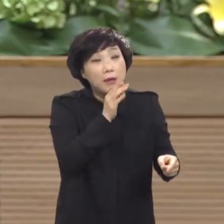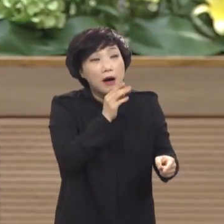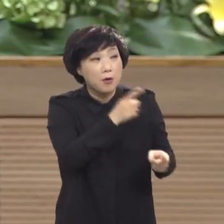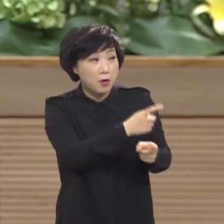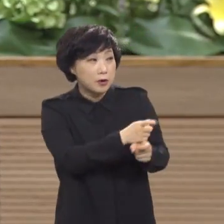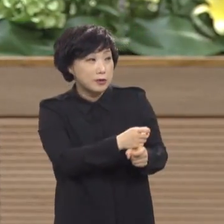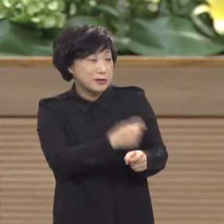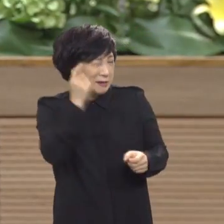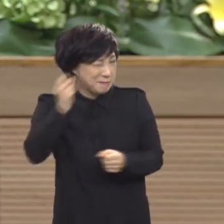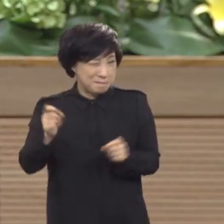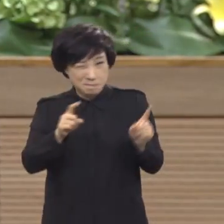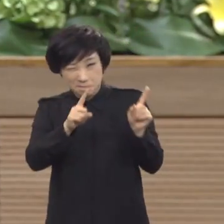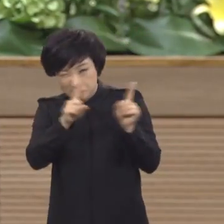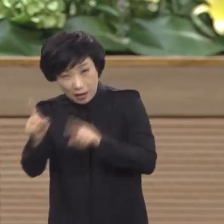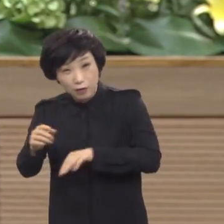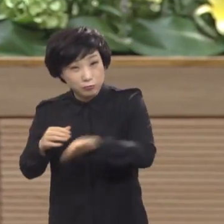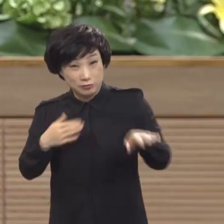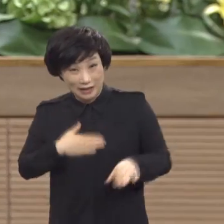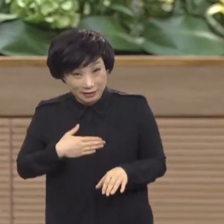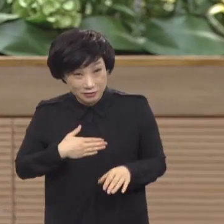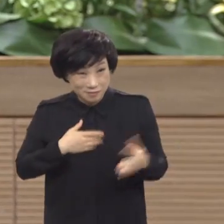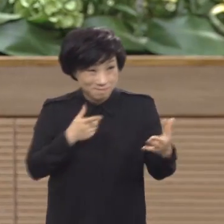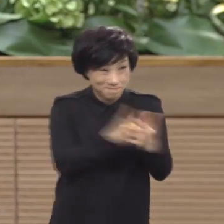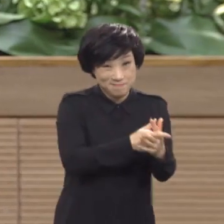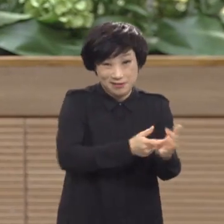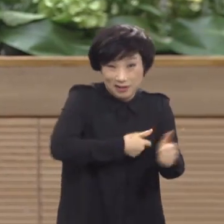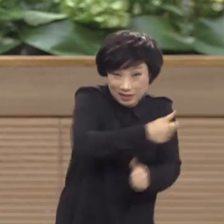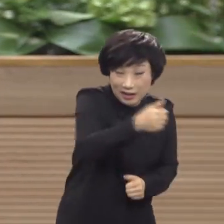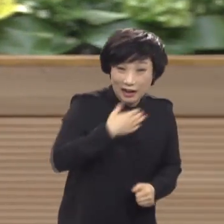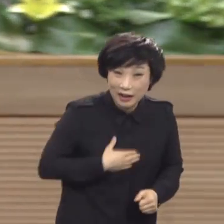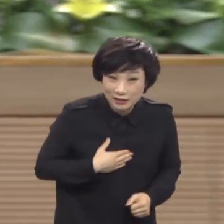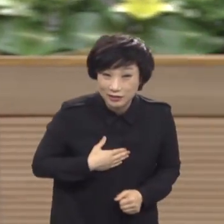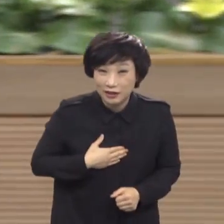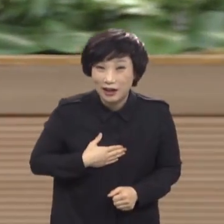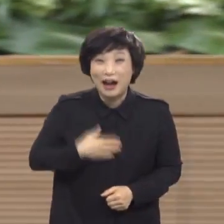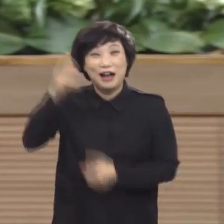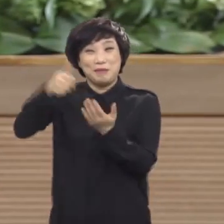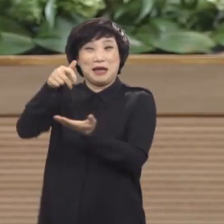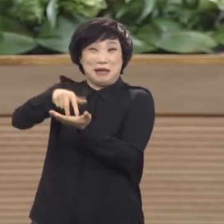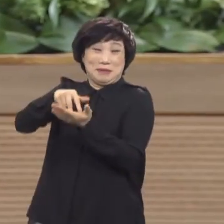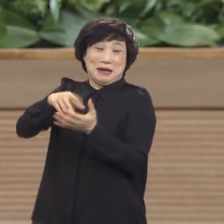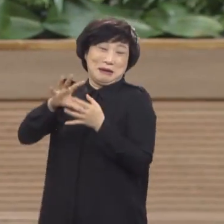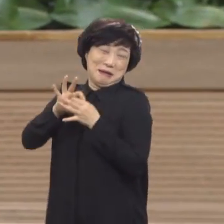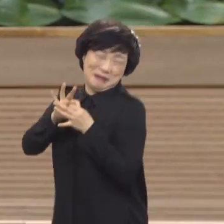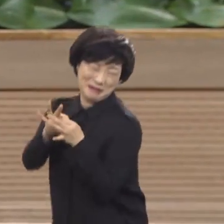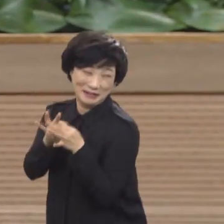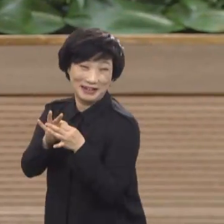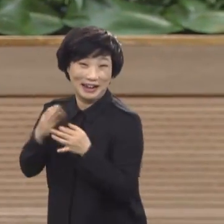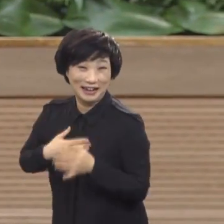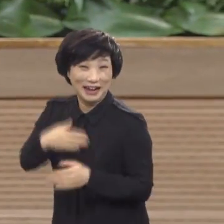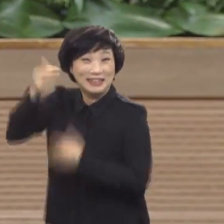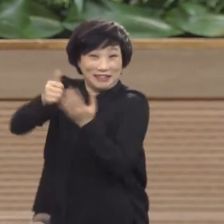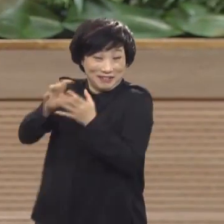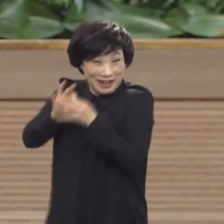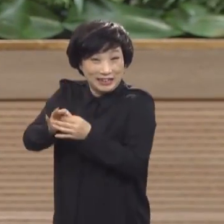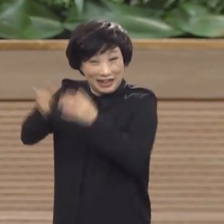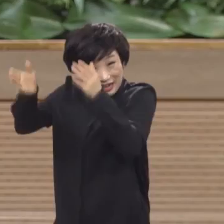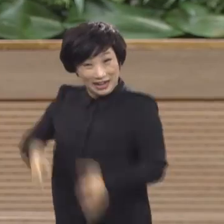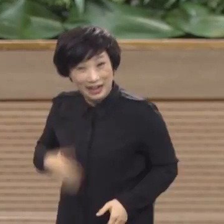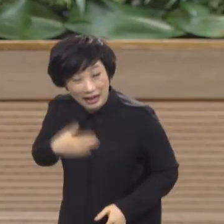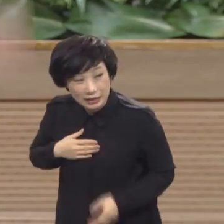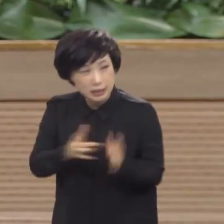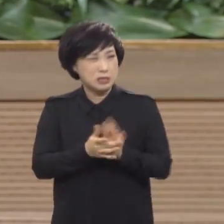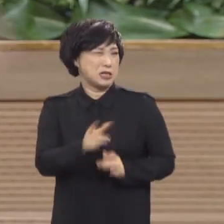정신 바짝 차려 알고 우리 하나님 편에 딱 서서 예수 이름